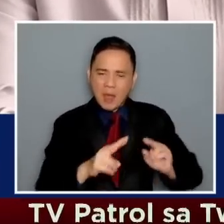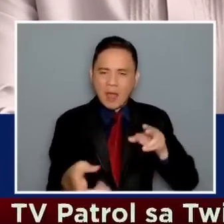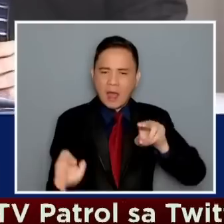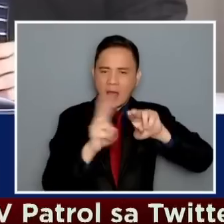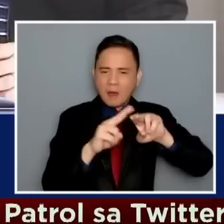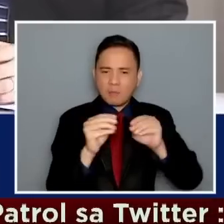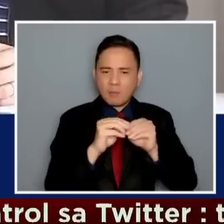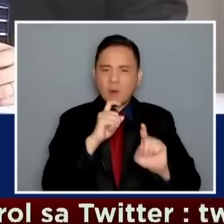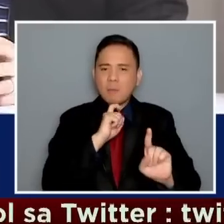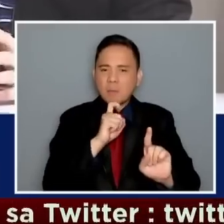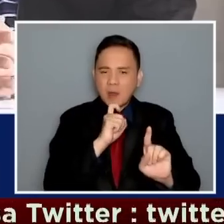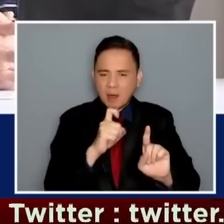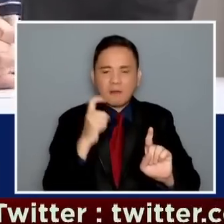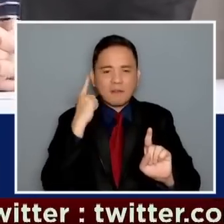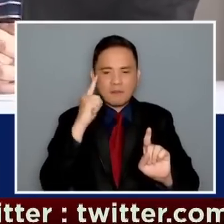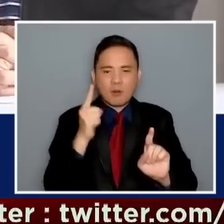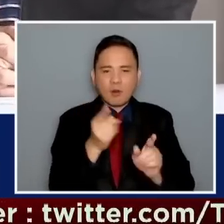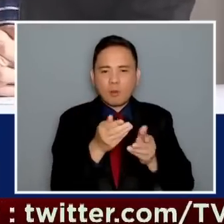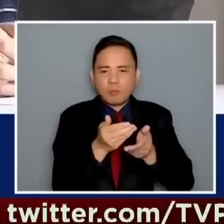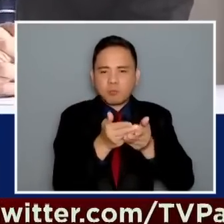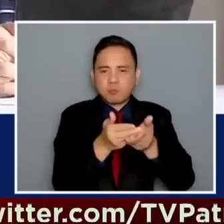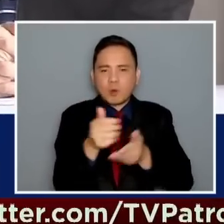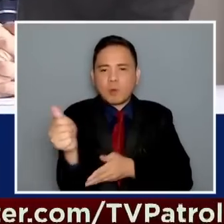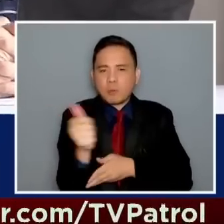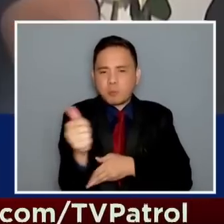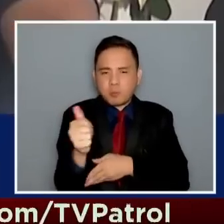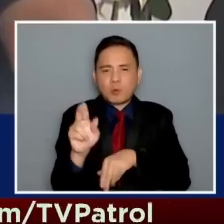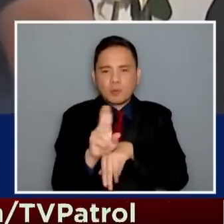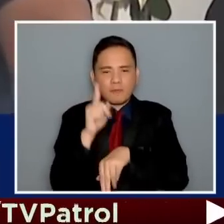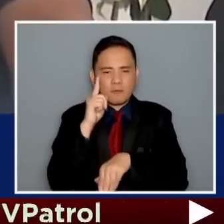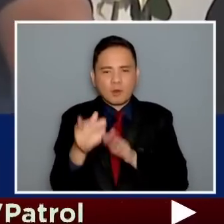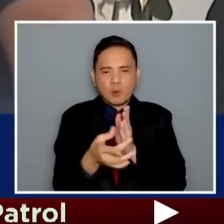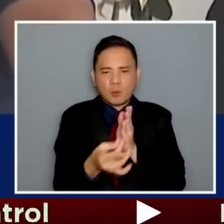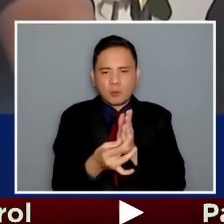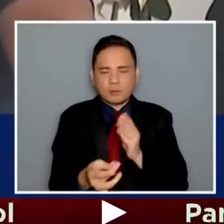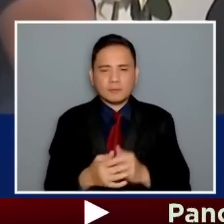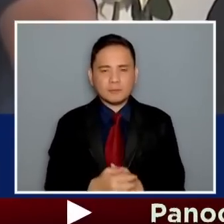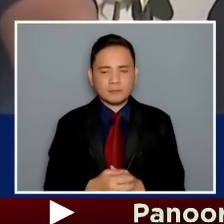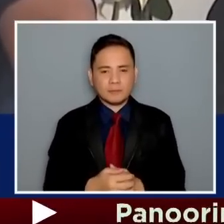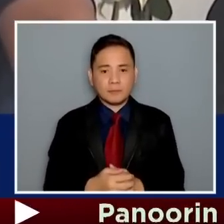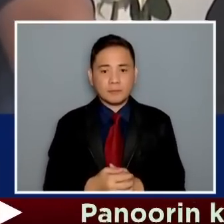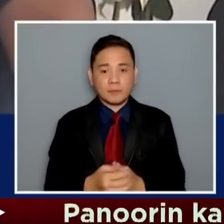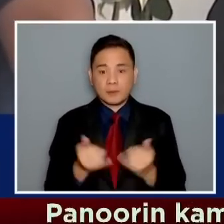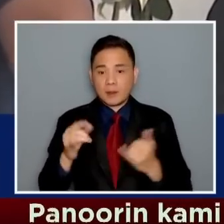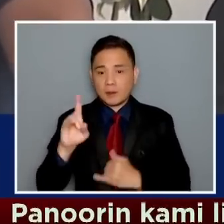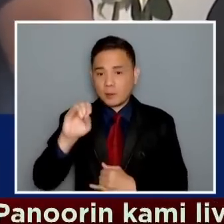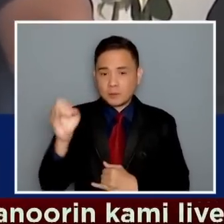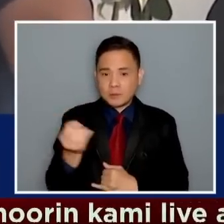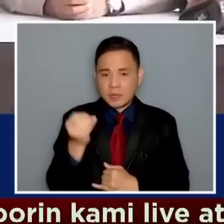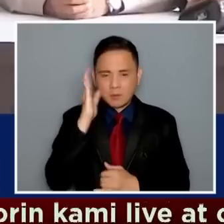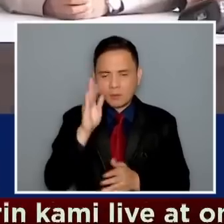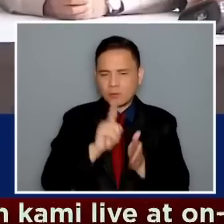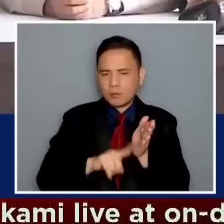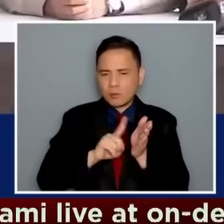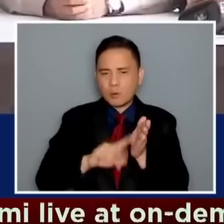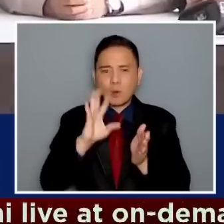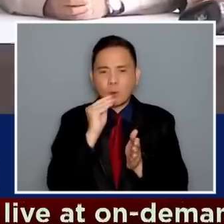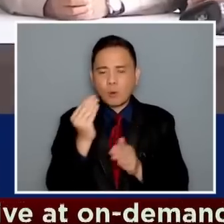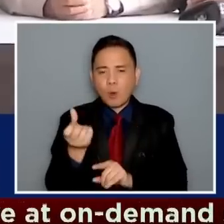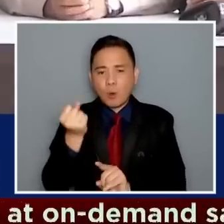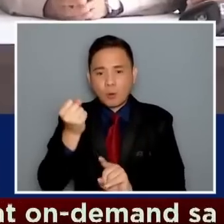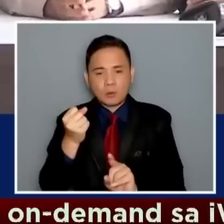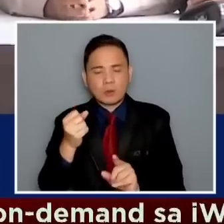oil. Tumanggi naman muna si Secretary Rimulya na tukuyin kung sino may-ari ng industrial fuel na karga ng barko. Pero guwit